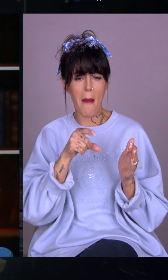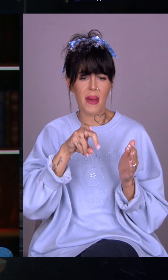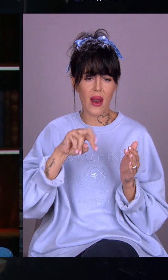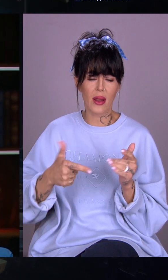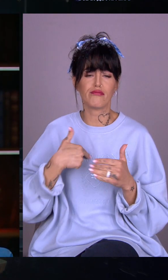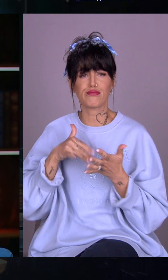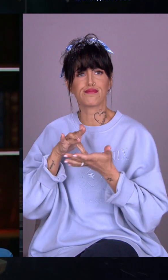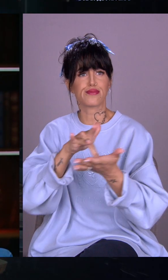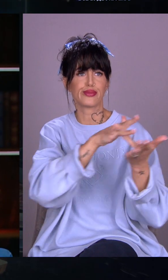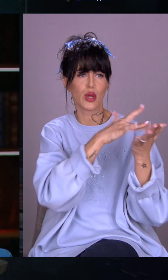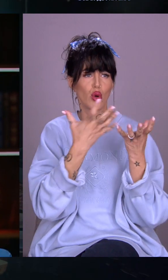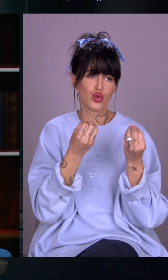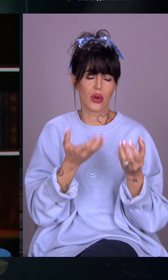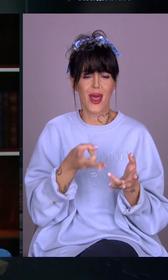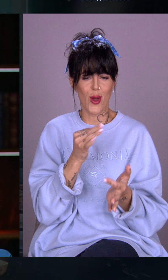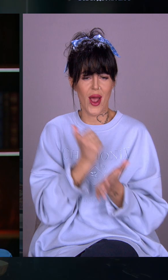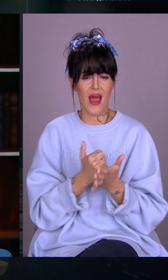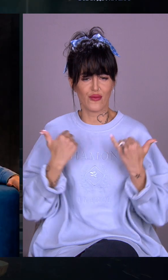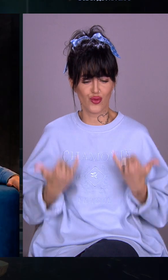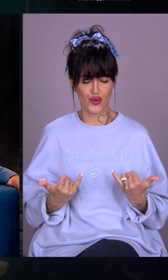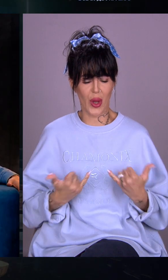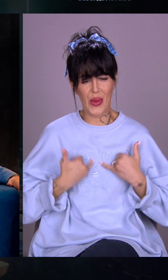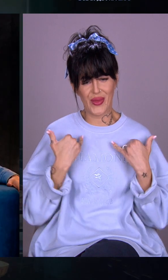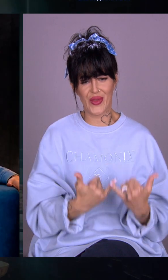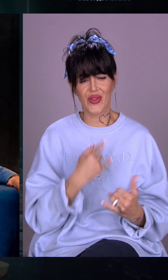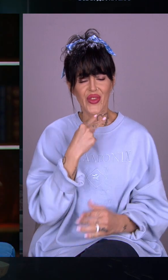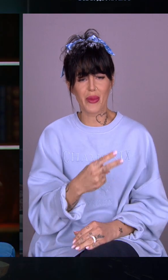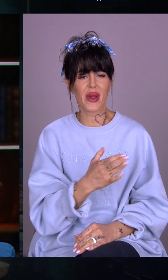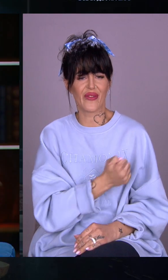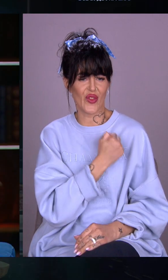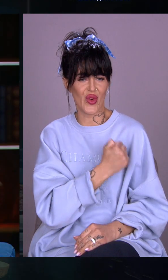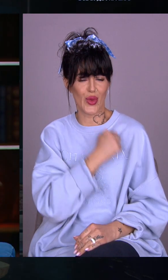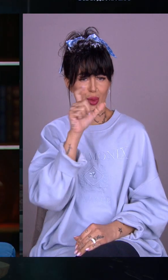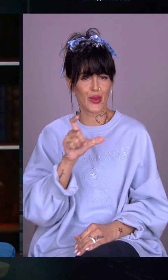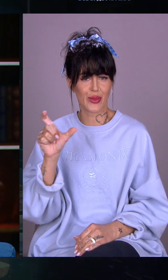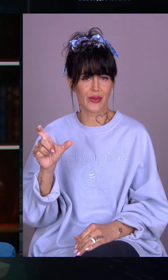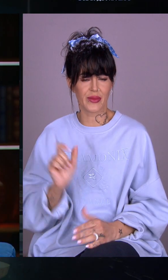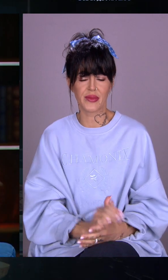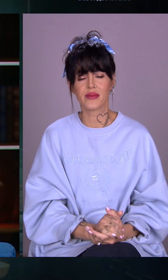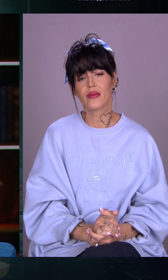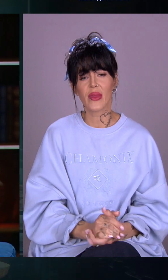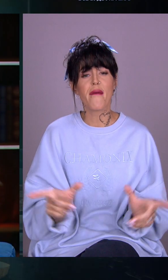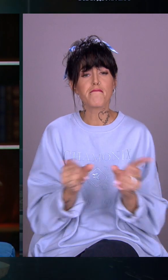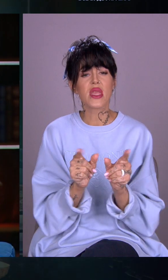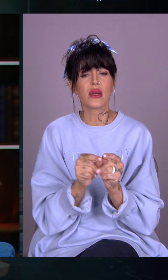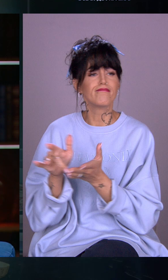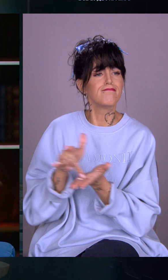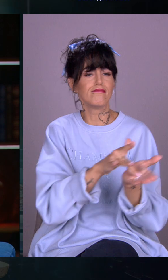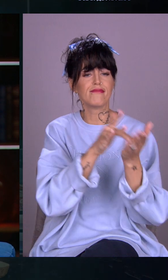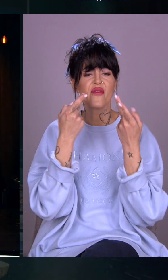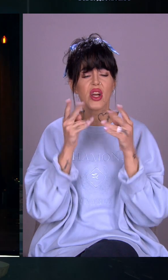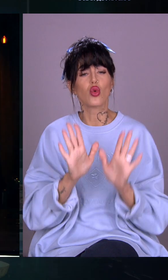для військових. Клас! А хто зазвичай з вами їздить ще? Чи ви удвох?